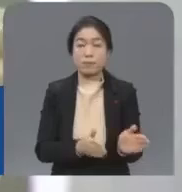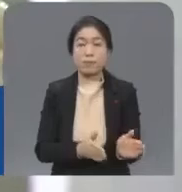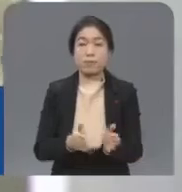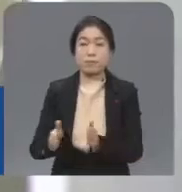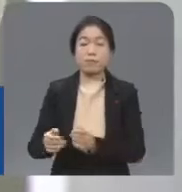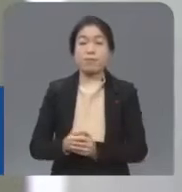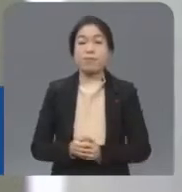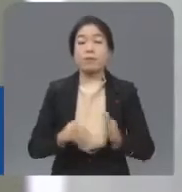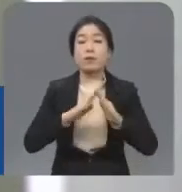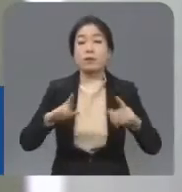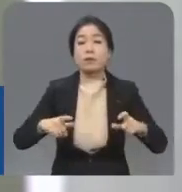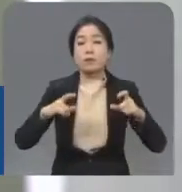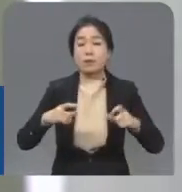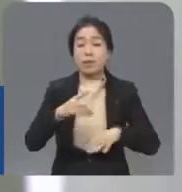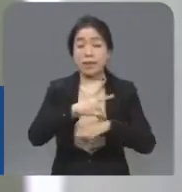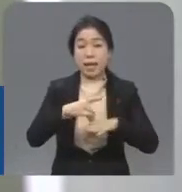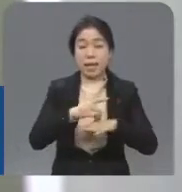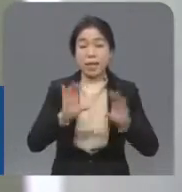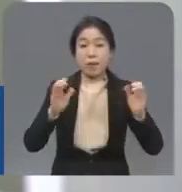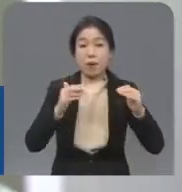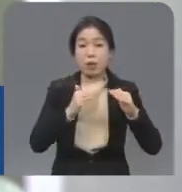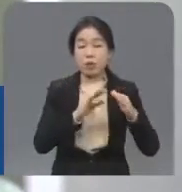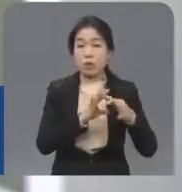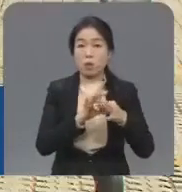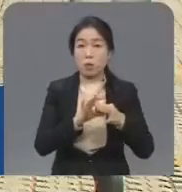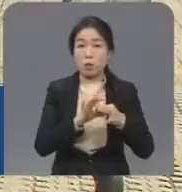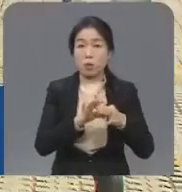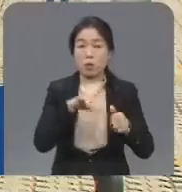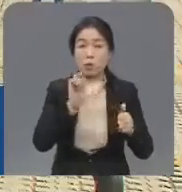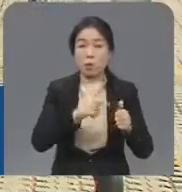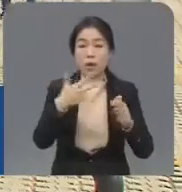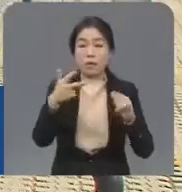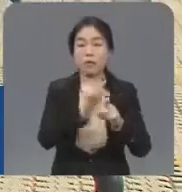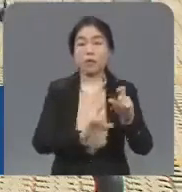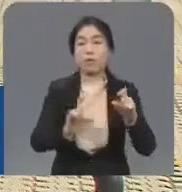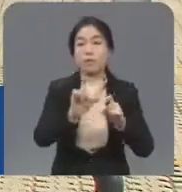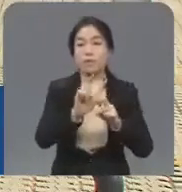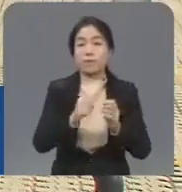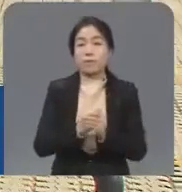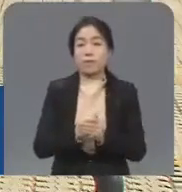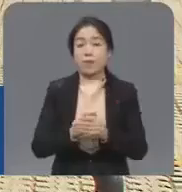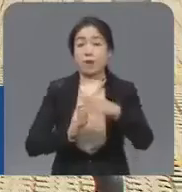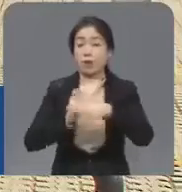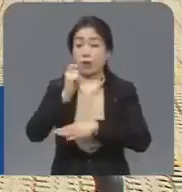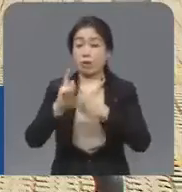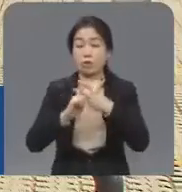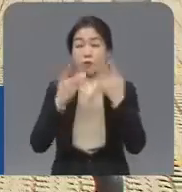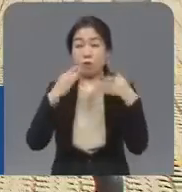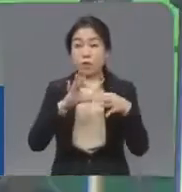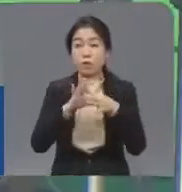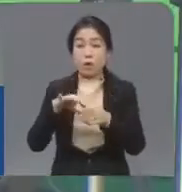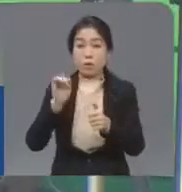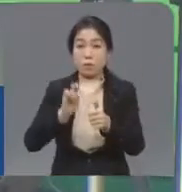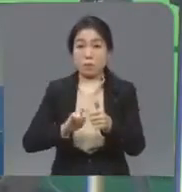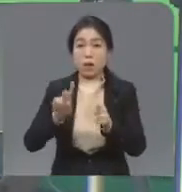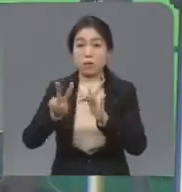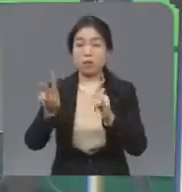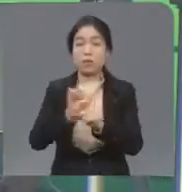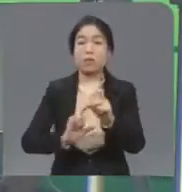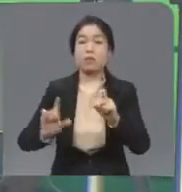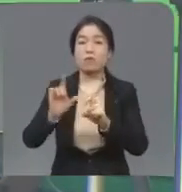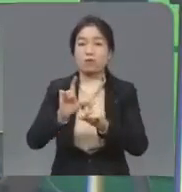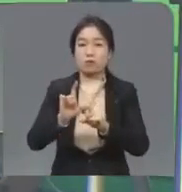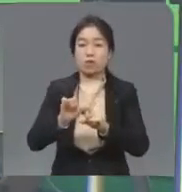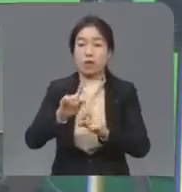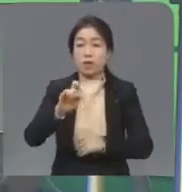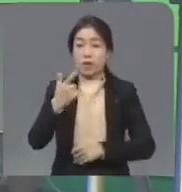받았습니다. 전남에서는 해남의 한 어린이집 관련 확진자가 7명 추가되고 공해 한 중학교 관련 확진자가 2명 추가되는